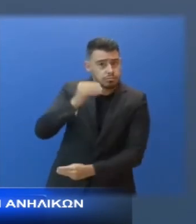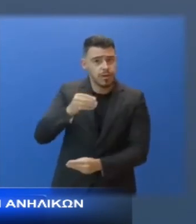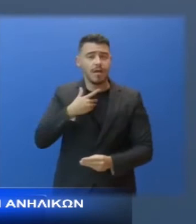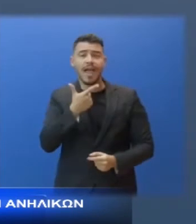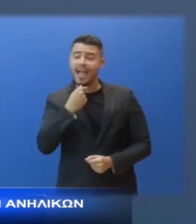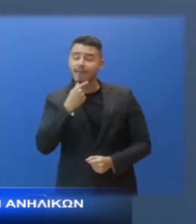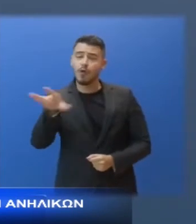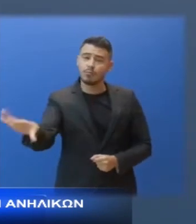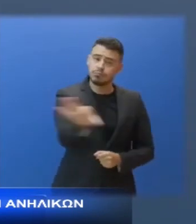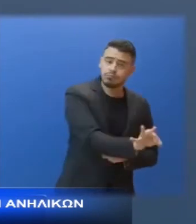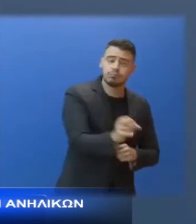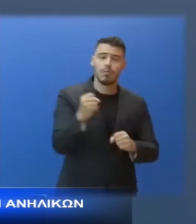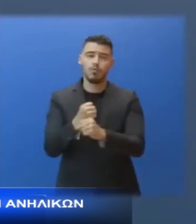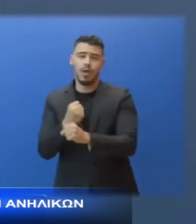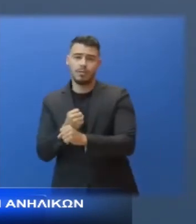εργασίας.